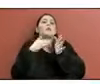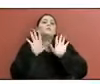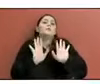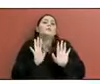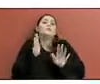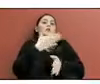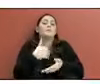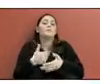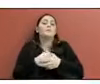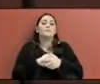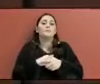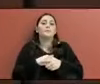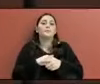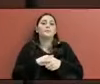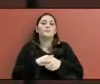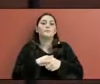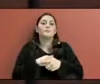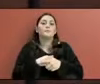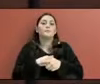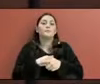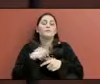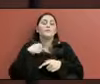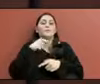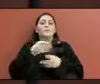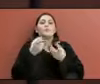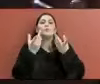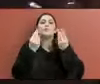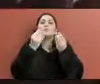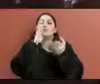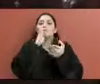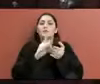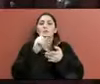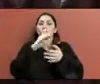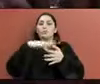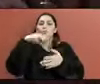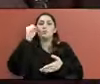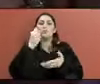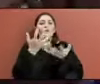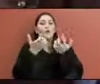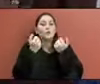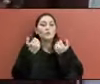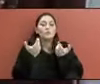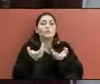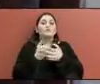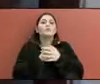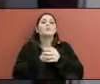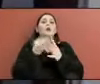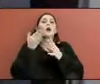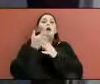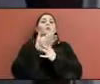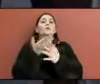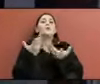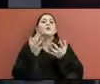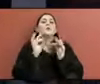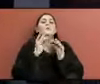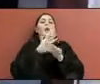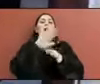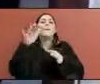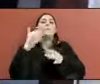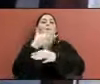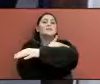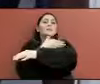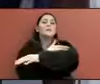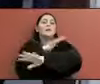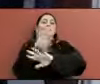Engel oluşturan aslında özellikle biz burada ciddi bir sorumluluk hissediyoruz. Erişilebilir kılmamız gerekiyor tüm